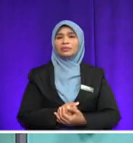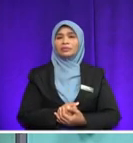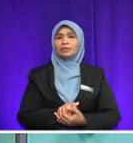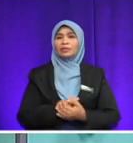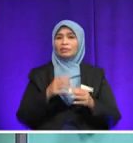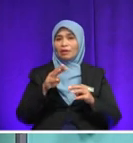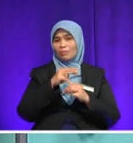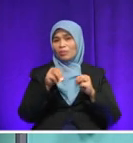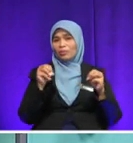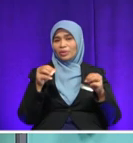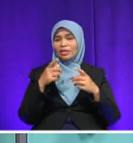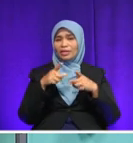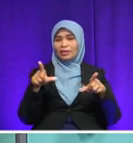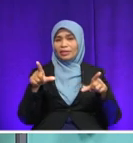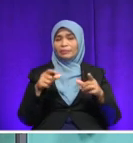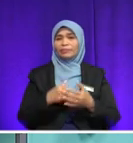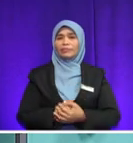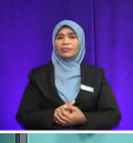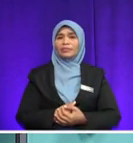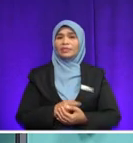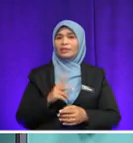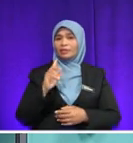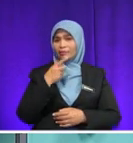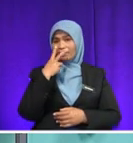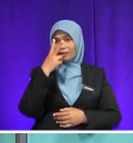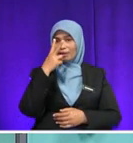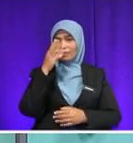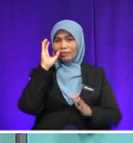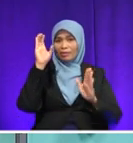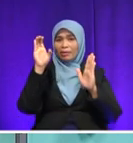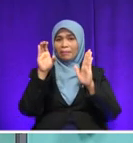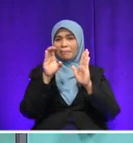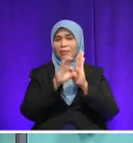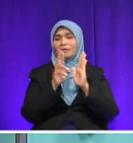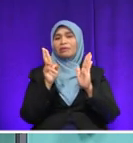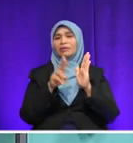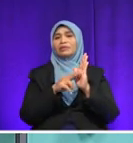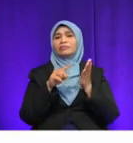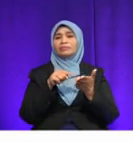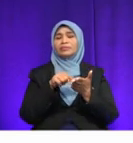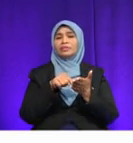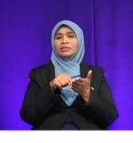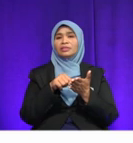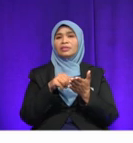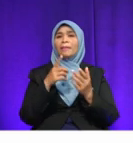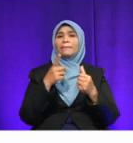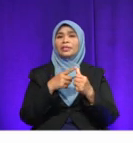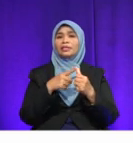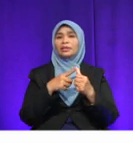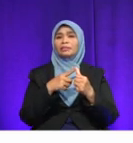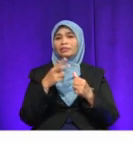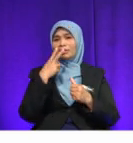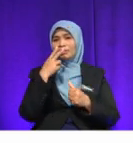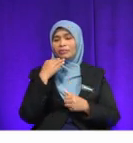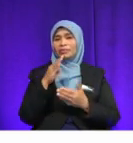murid-murid yang berada di luar sana kita tengok gambar raja ini Oke yang pertama membahas muka jika keadaan